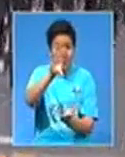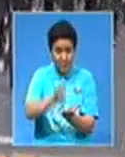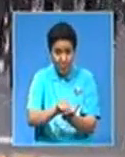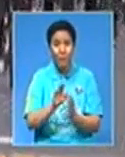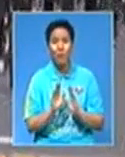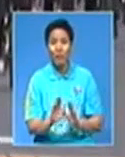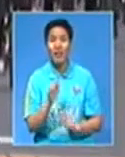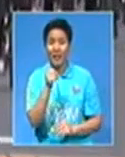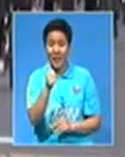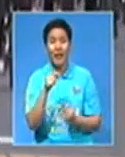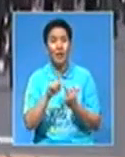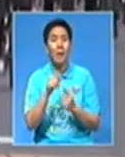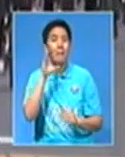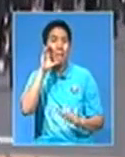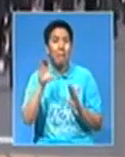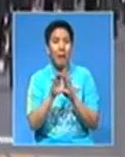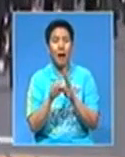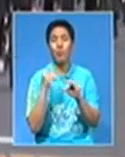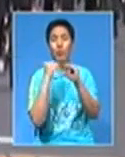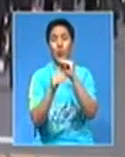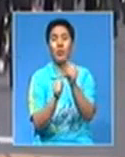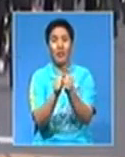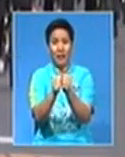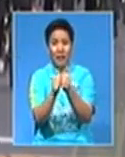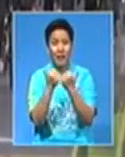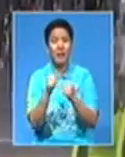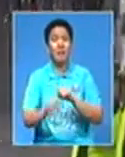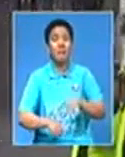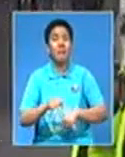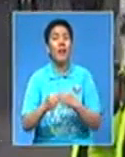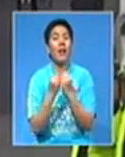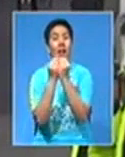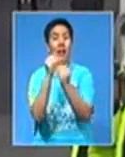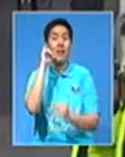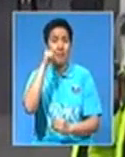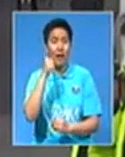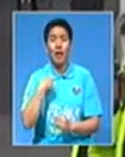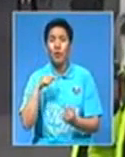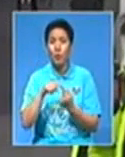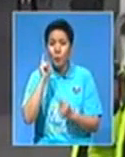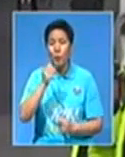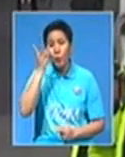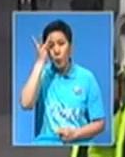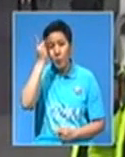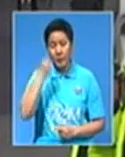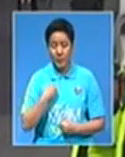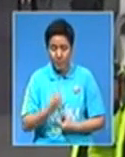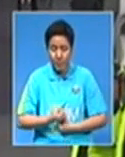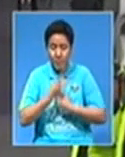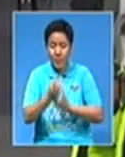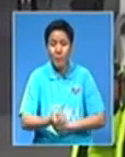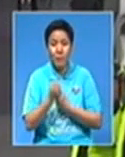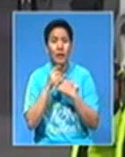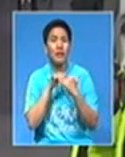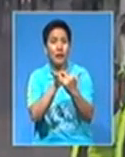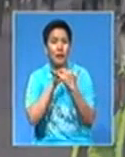ยโดยการร่วมส่งภาพในกิจกรรมไบฟอร์มัมปั่นเพื่อแม่ที่ถ่ายทอดแนวคิดแล้วก็สื่อความหมาย